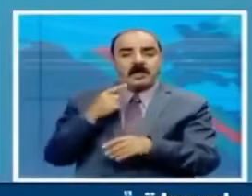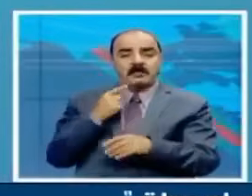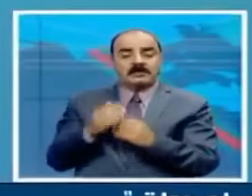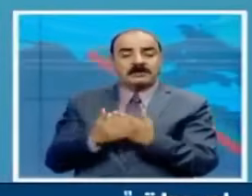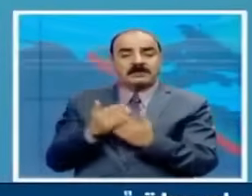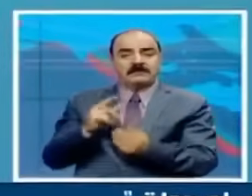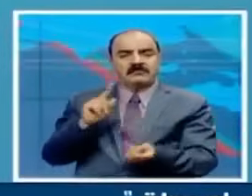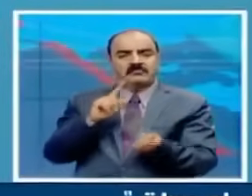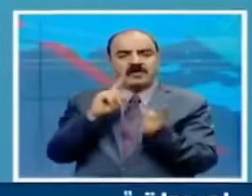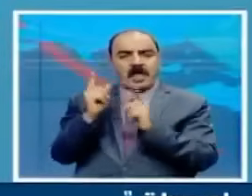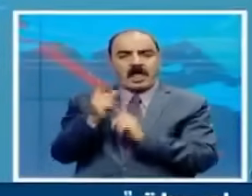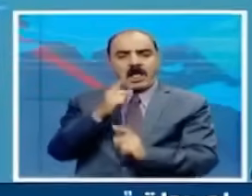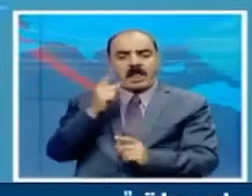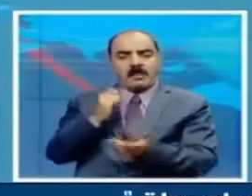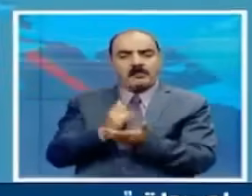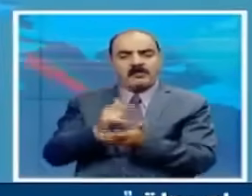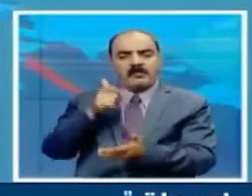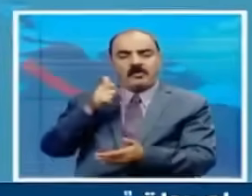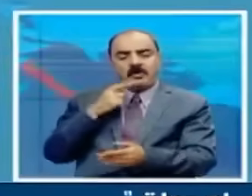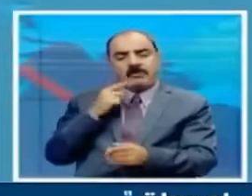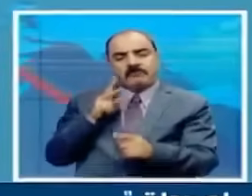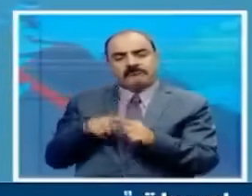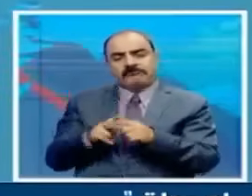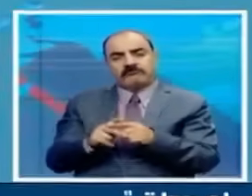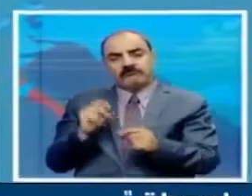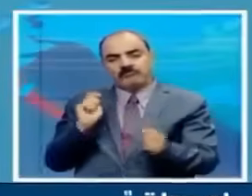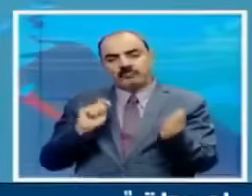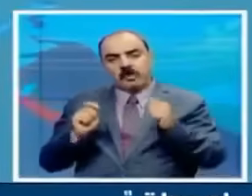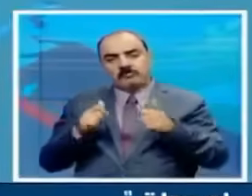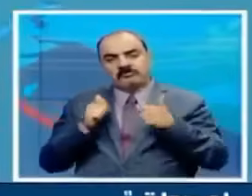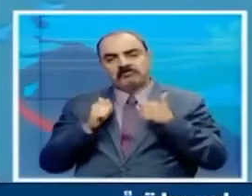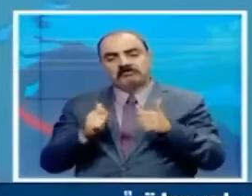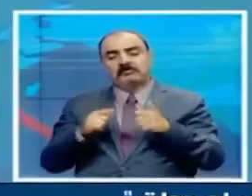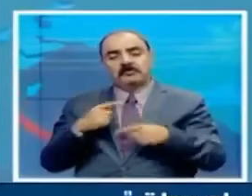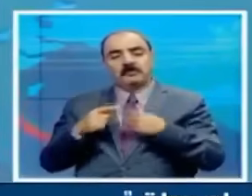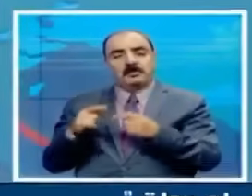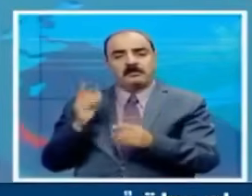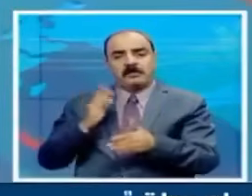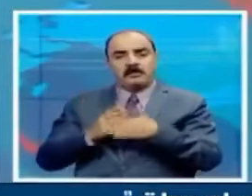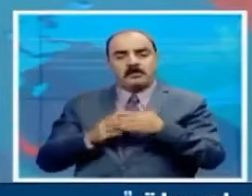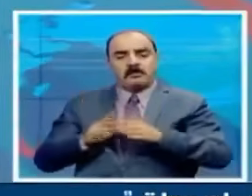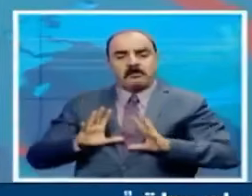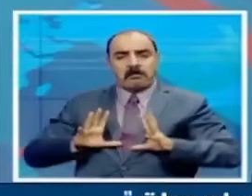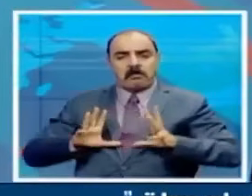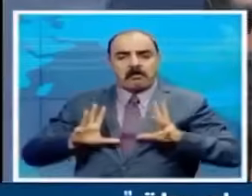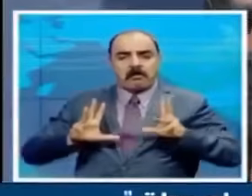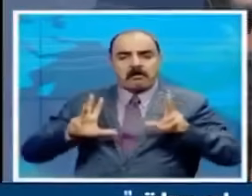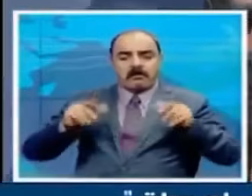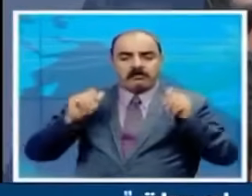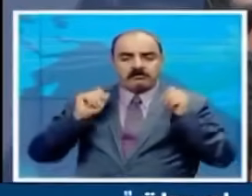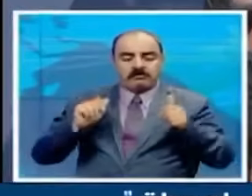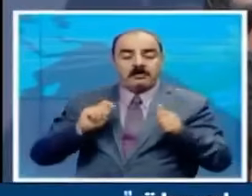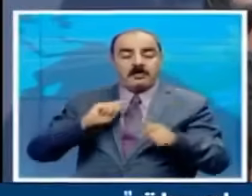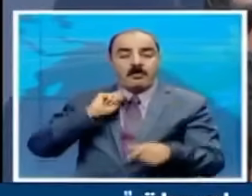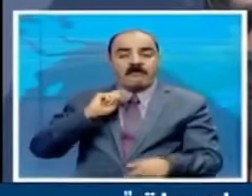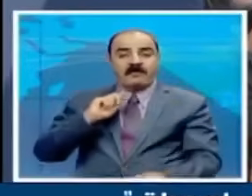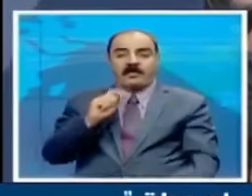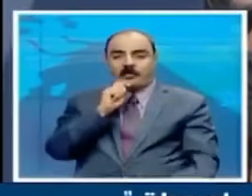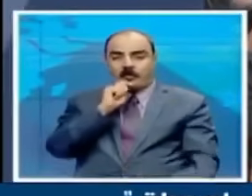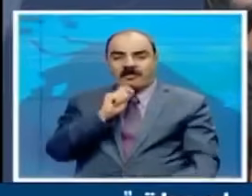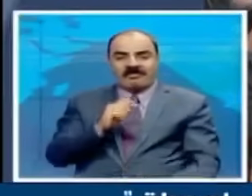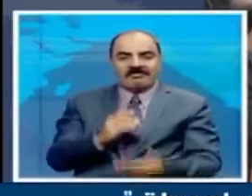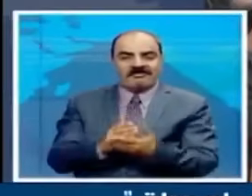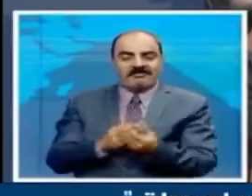مصر 1 إلى المشغل العالمي كمرحلة أولى للبدء في أعمال البنية الفوقية للمحطة. وخلال جولته